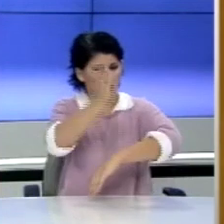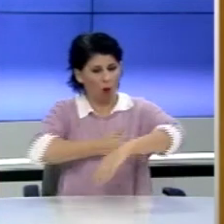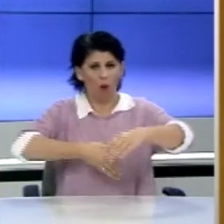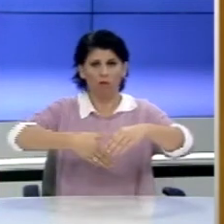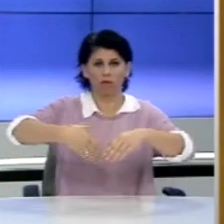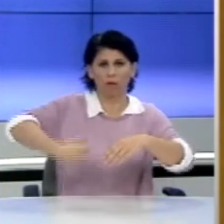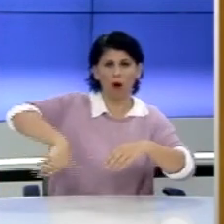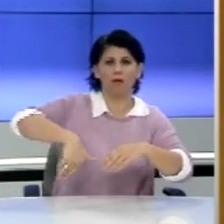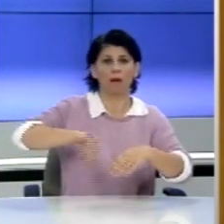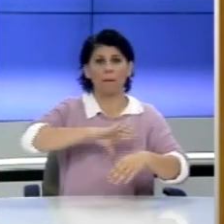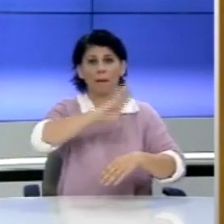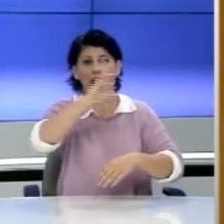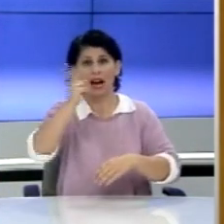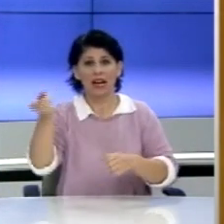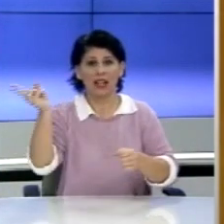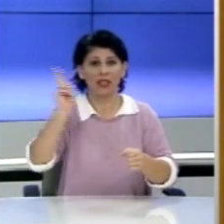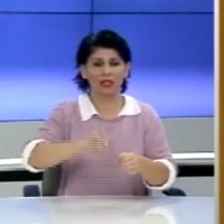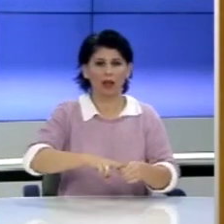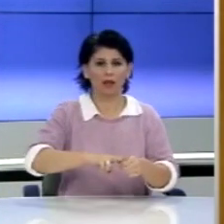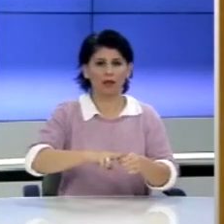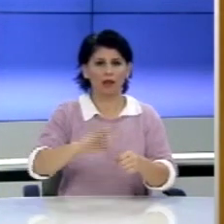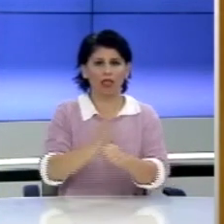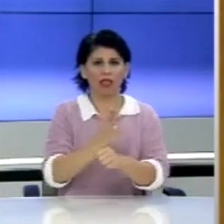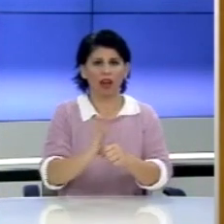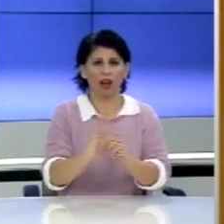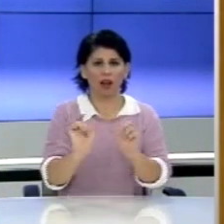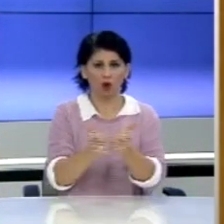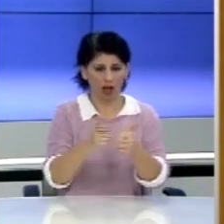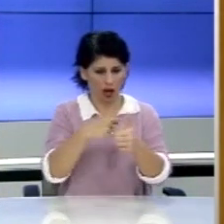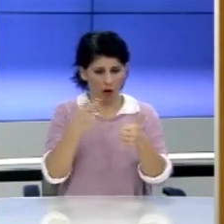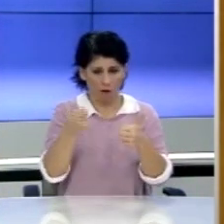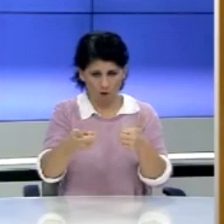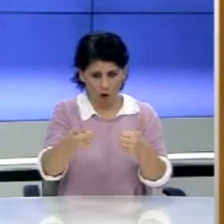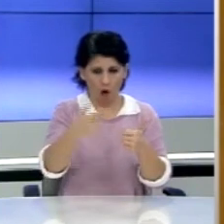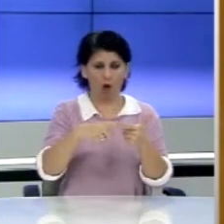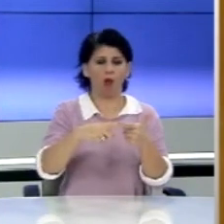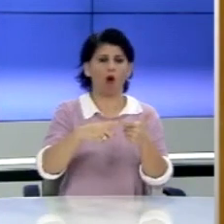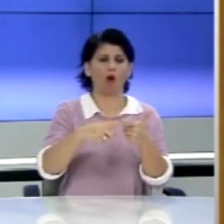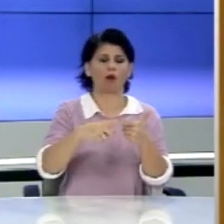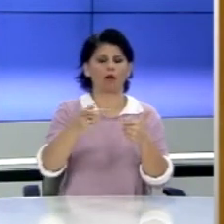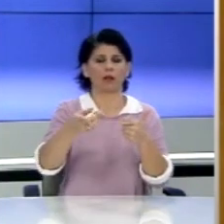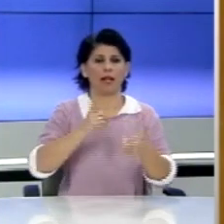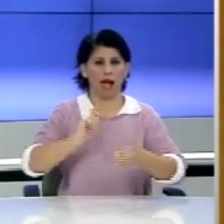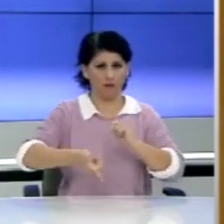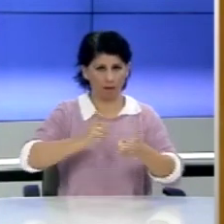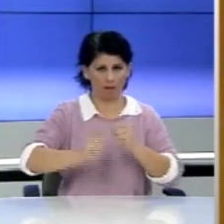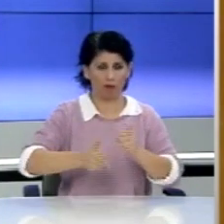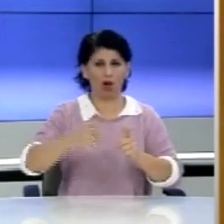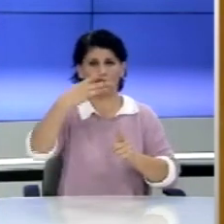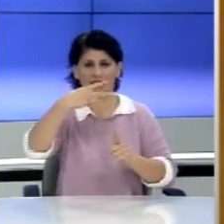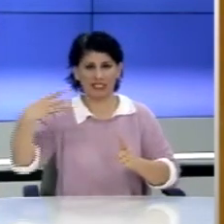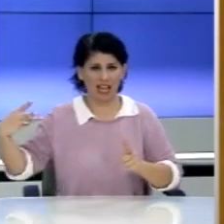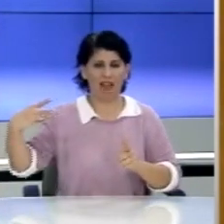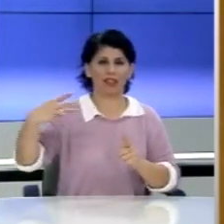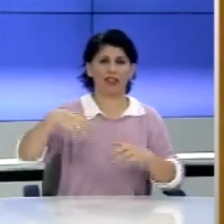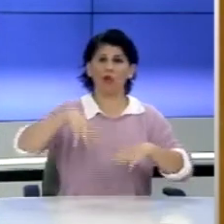ακροτηριασμούς έως και θανάτους που διέλυσαν οικογένειες στο Βόλο, τον Ναύπλιο, τη Χαλκίδα, την Ξάνθη, τη Λάριμνα,